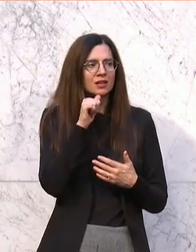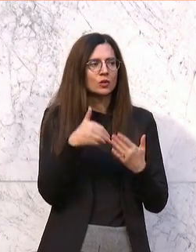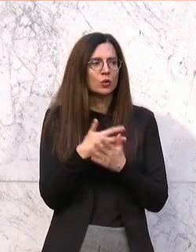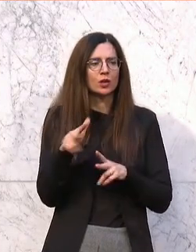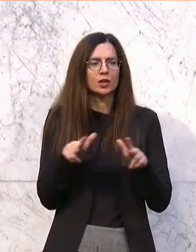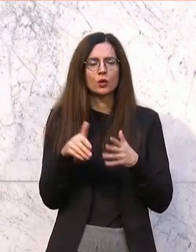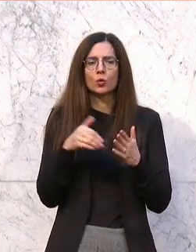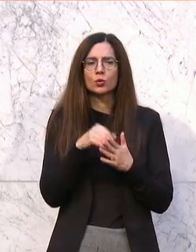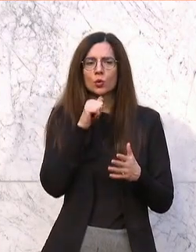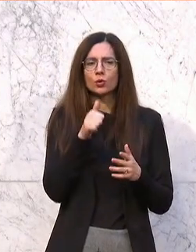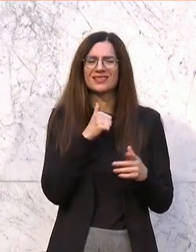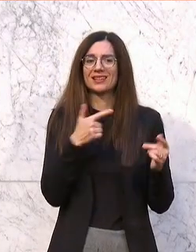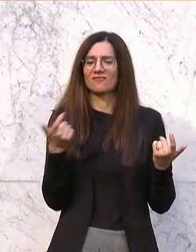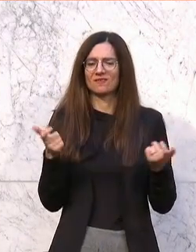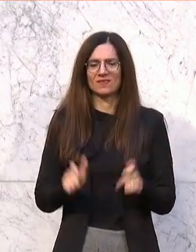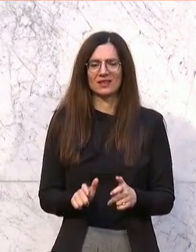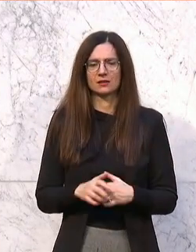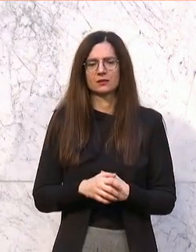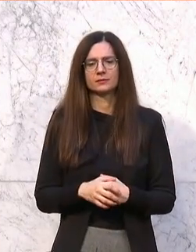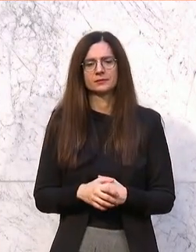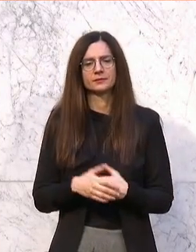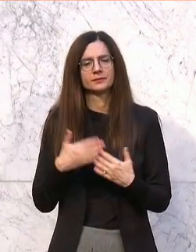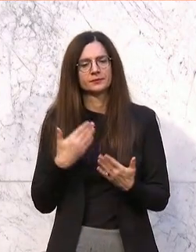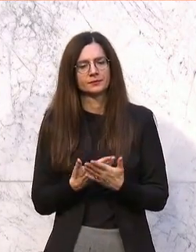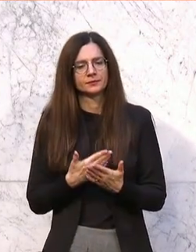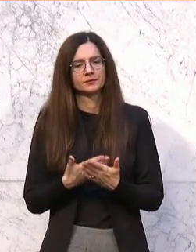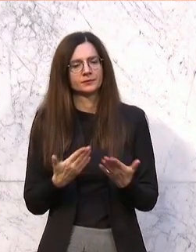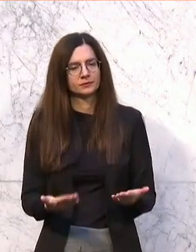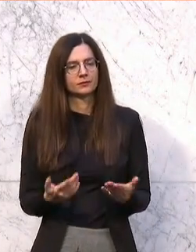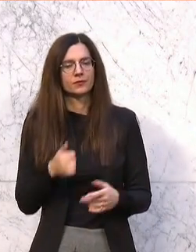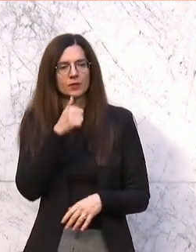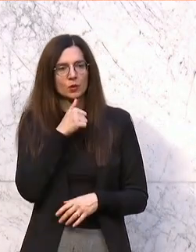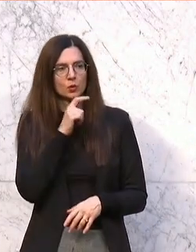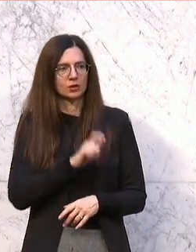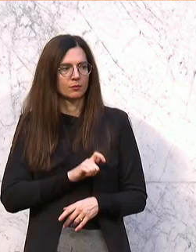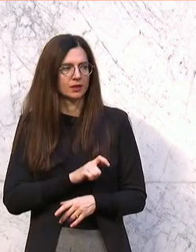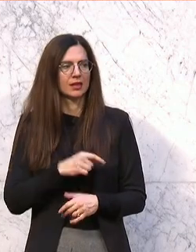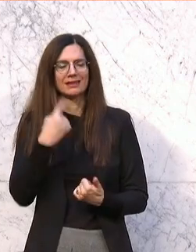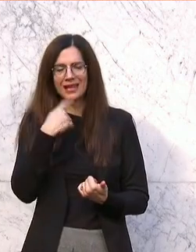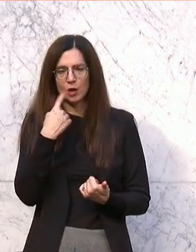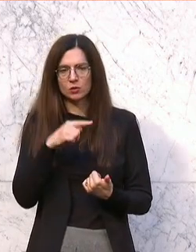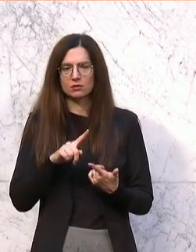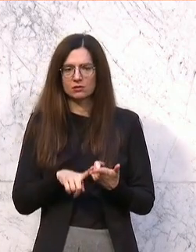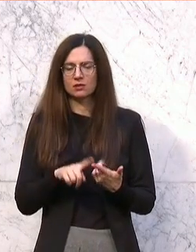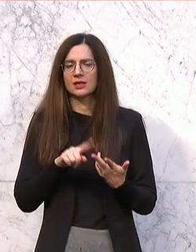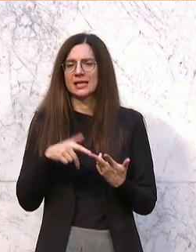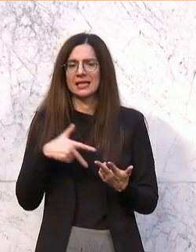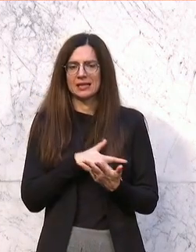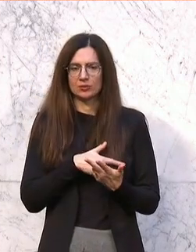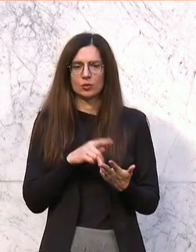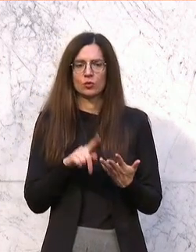Regierung eigentlich noch nicht steht. Und deshalb, wie gesagt, bei den Grünen, bei den NEOS, bei der